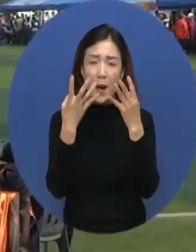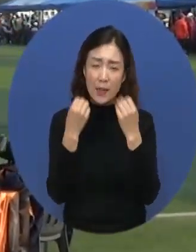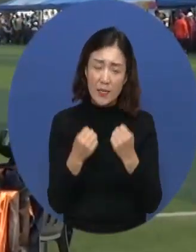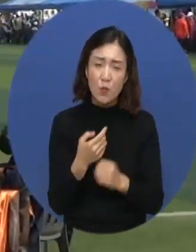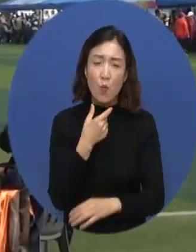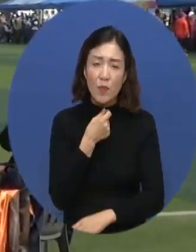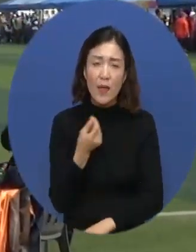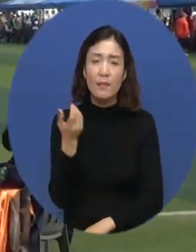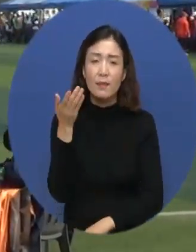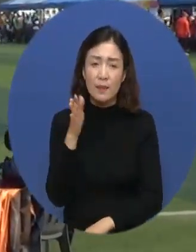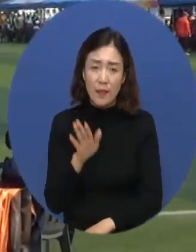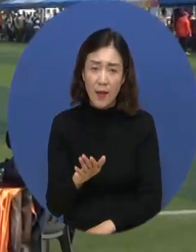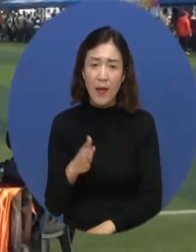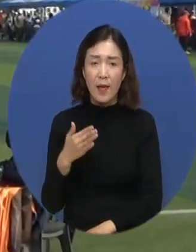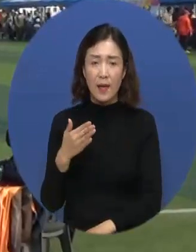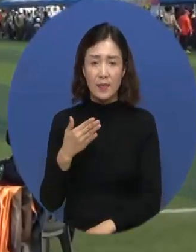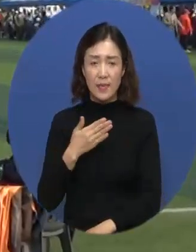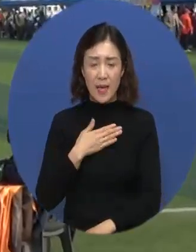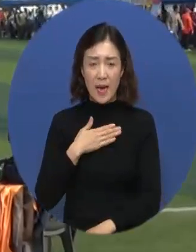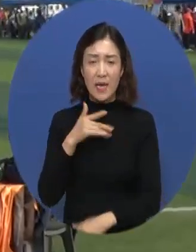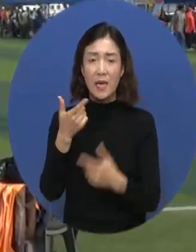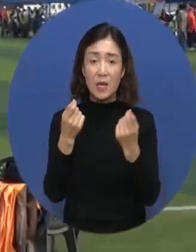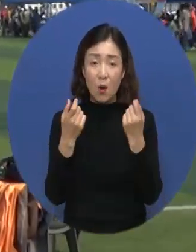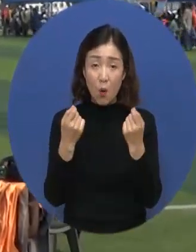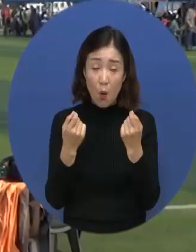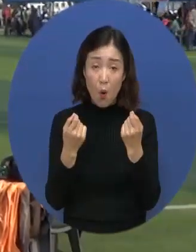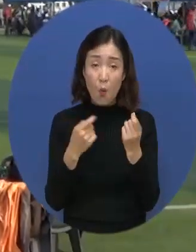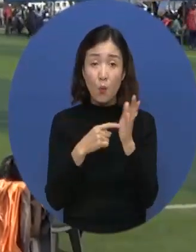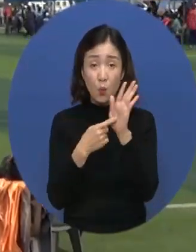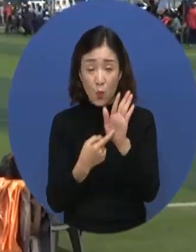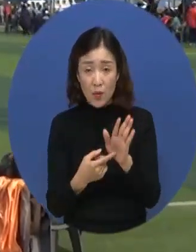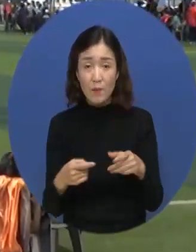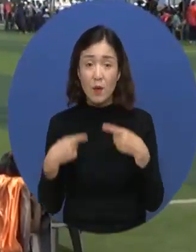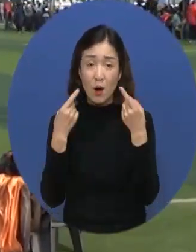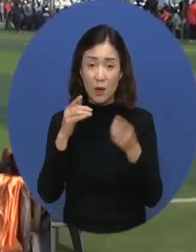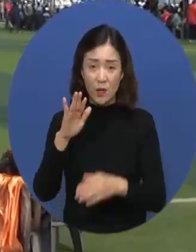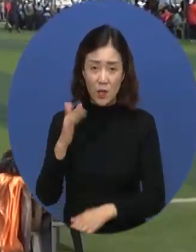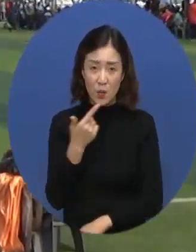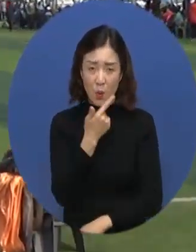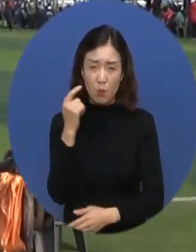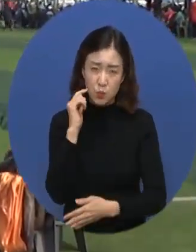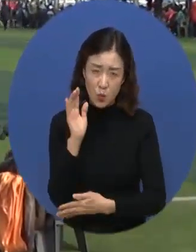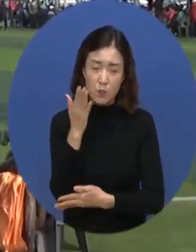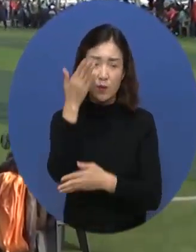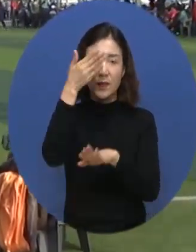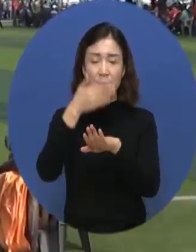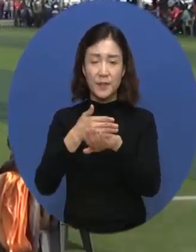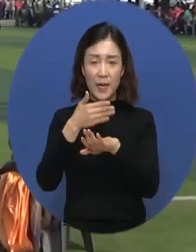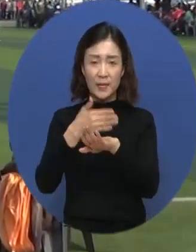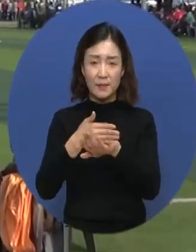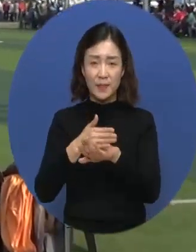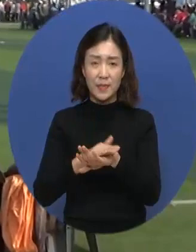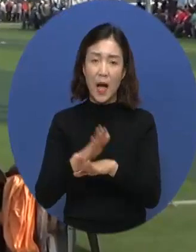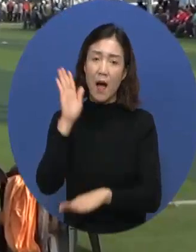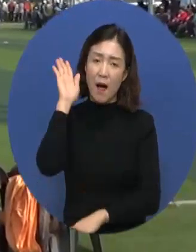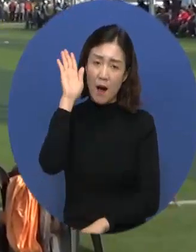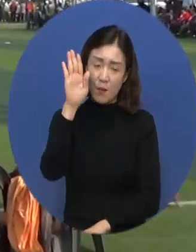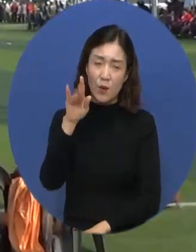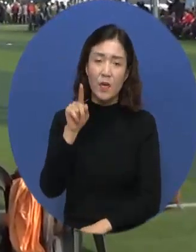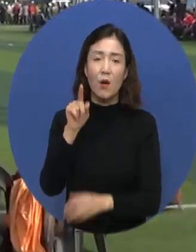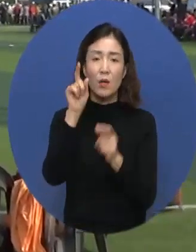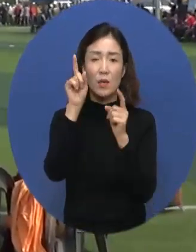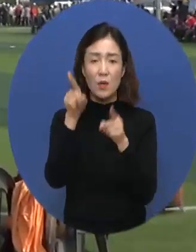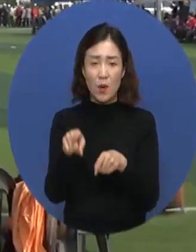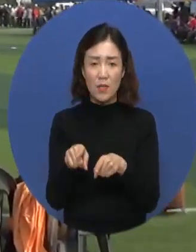많아지길 원했는데 마침 제가 이러한 공연에 오게 돼서 참석하게 돼서 너무나 영광스럽고 감사했습니다. 앞으로 이런